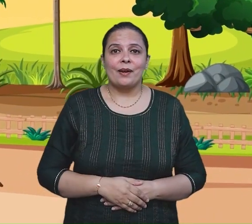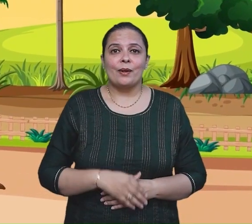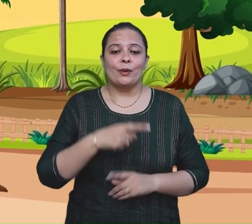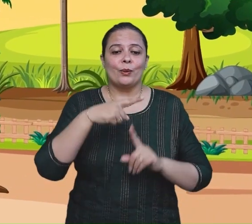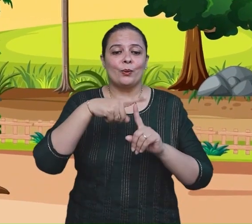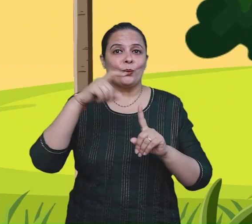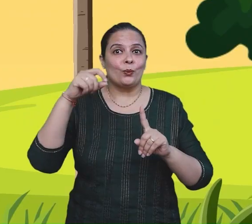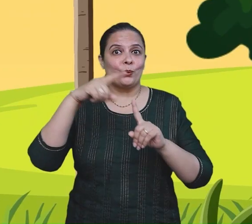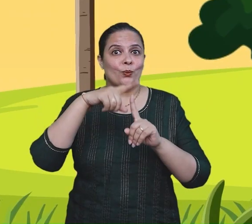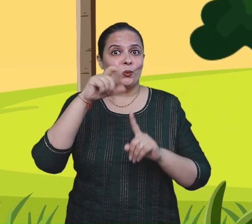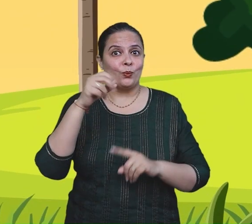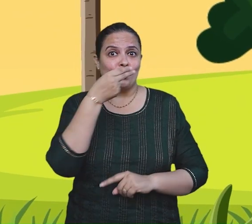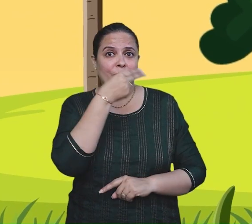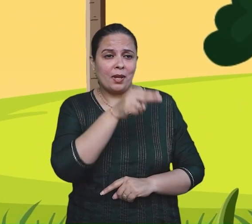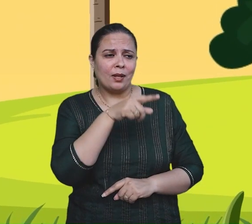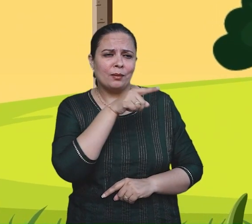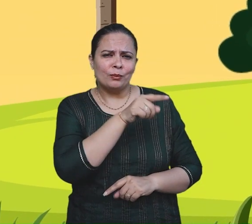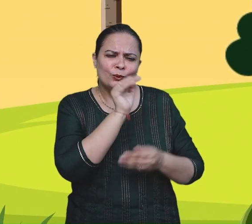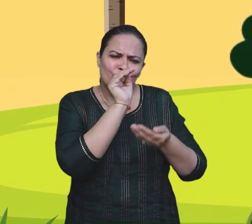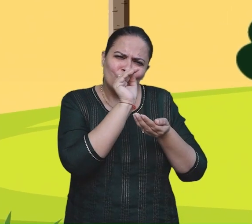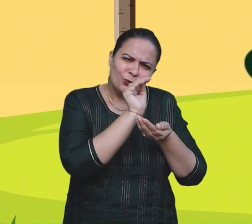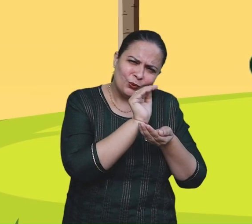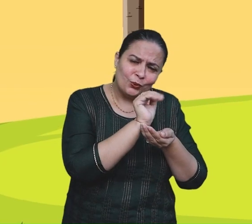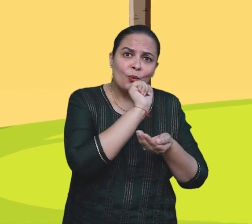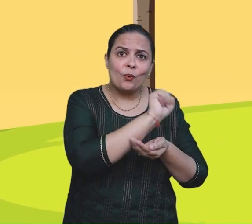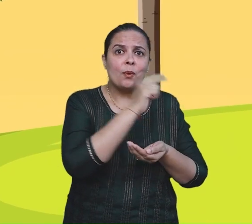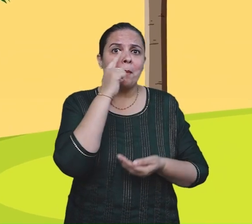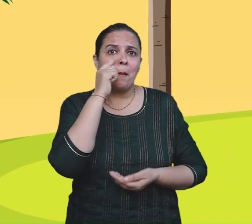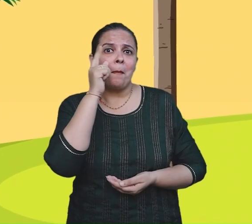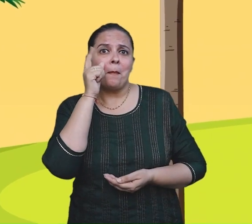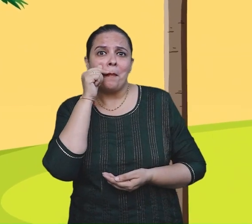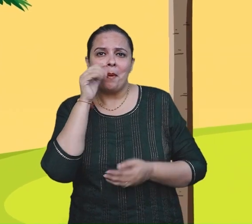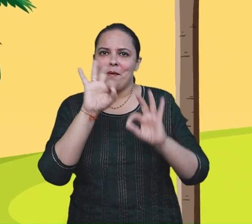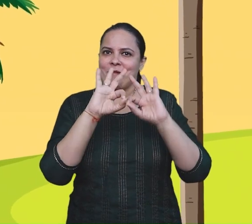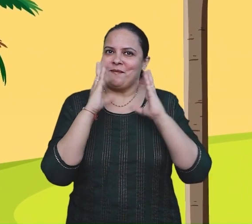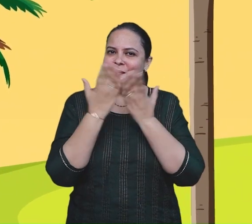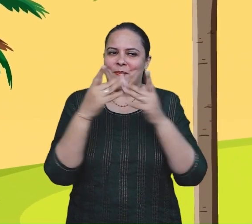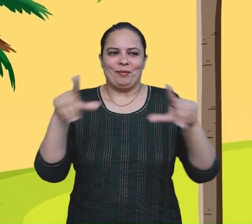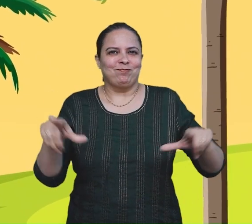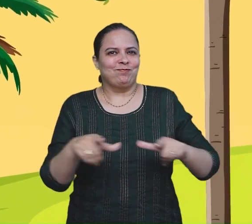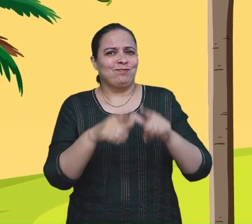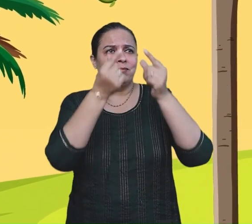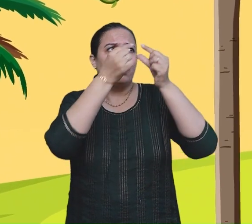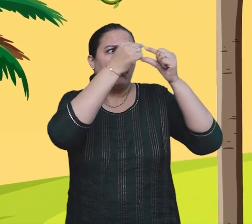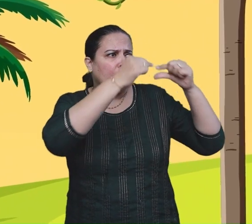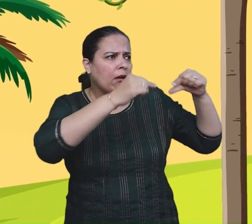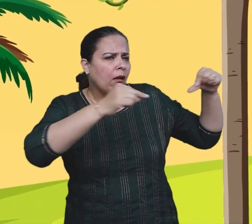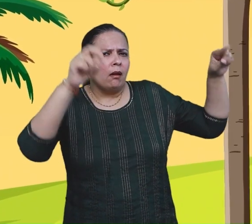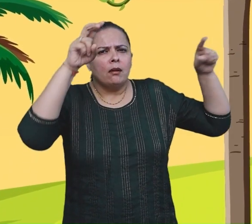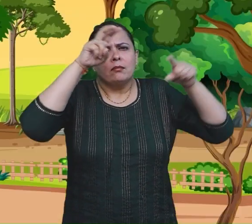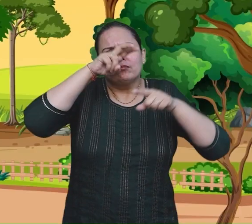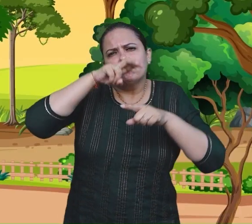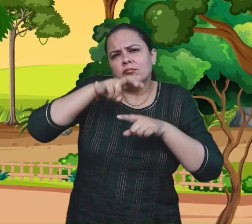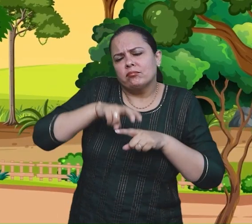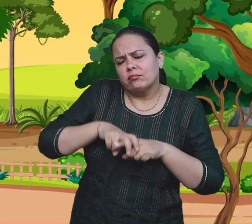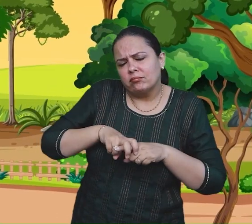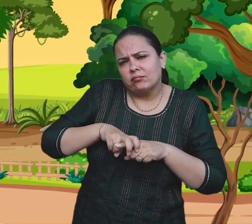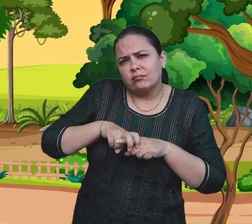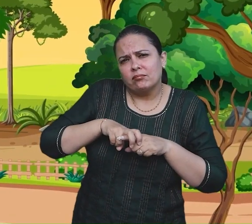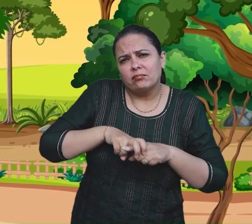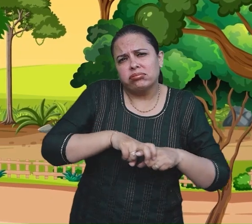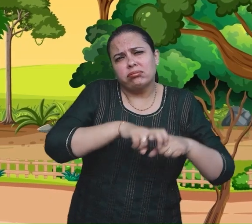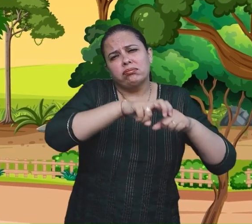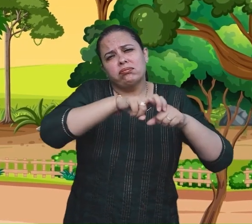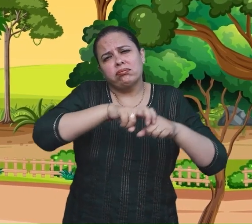पेड़ पर रहते हैं। छोटा सा तोतो एक दिन उस पेड़ की डाली पर बैठा सोच रहा था कि